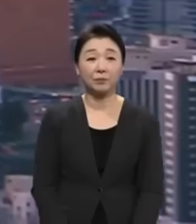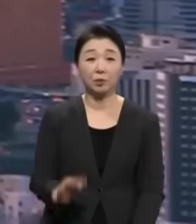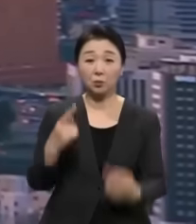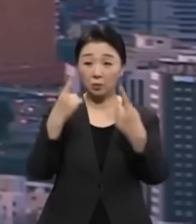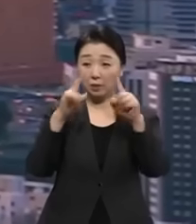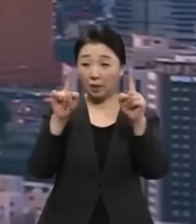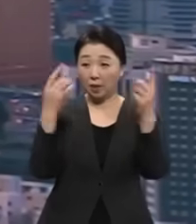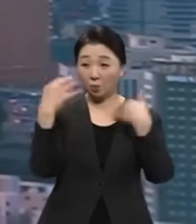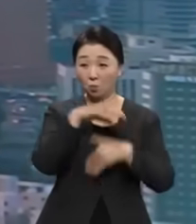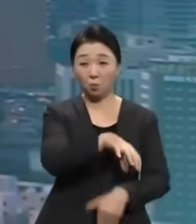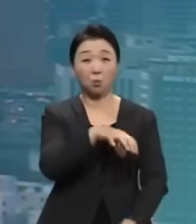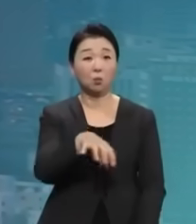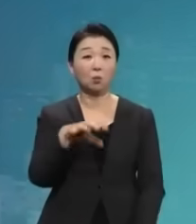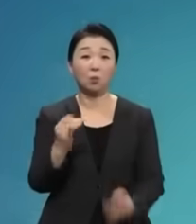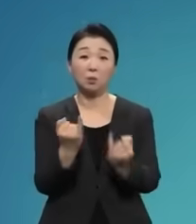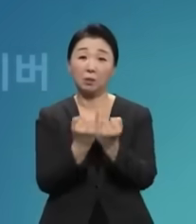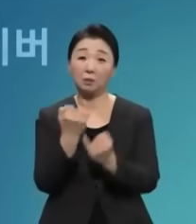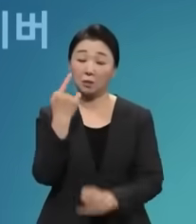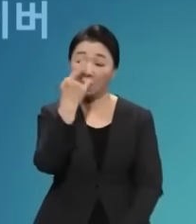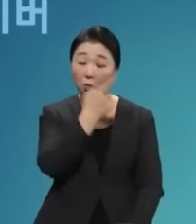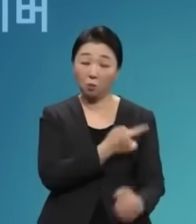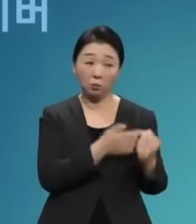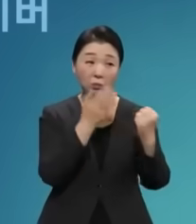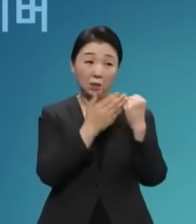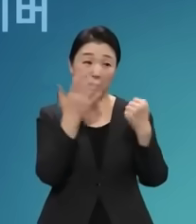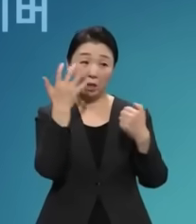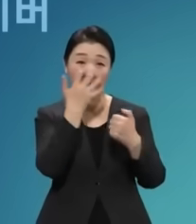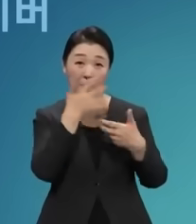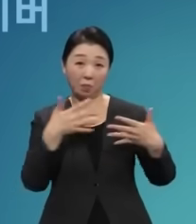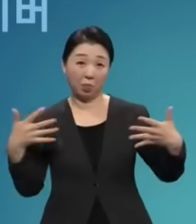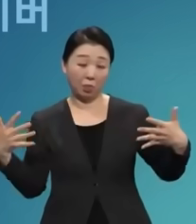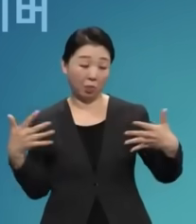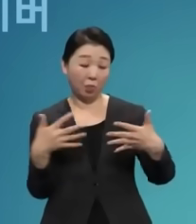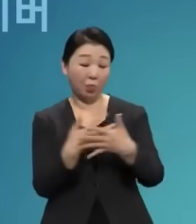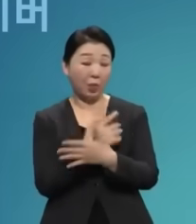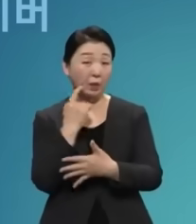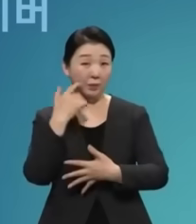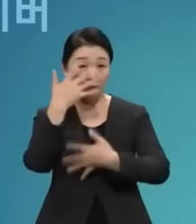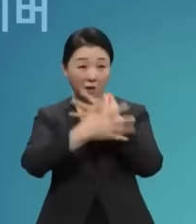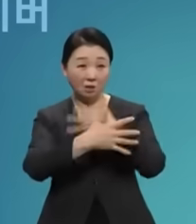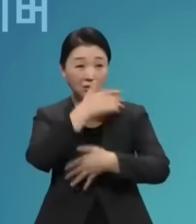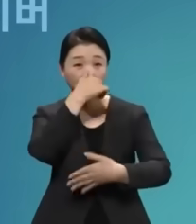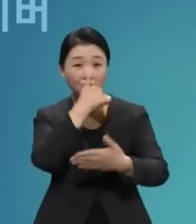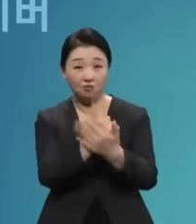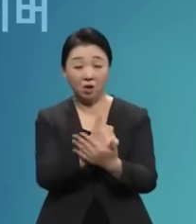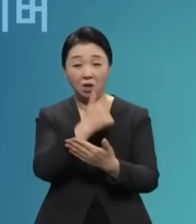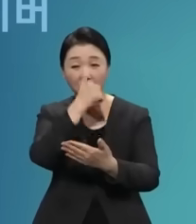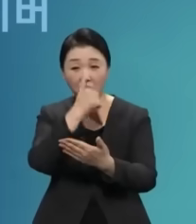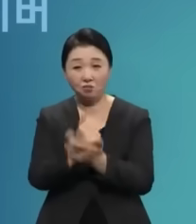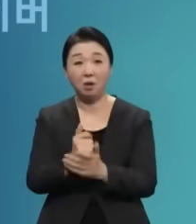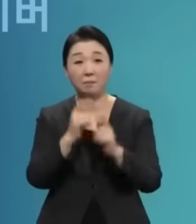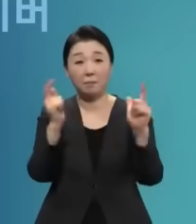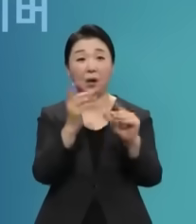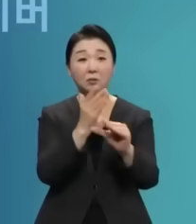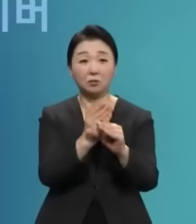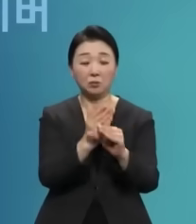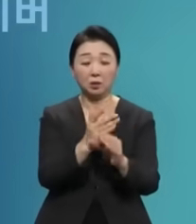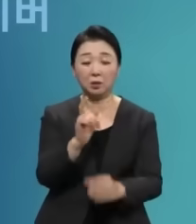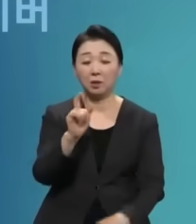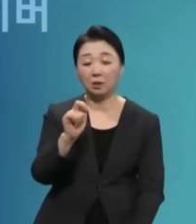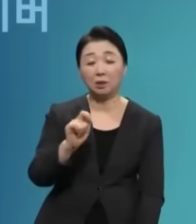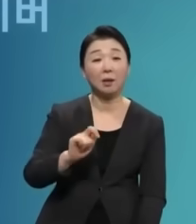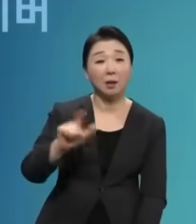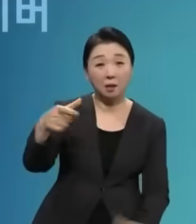최근 대학가에서 여성의 얼굴 사진에 음란물을 합성하는 딥페이크 범죄가 잇따라 드러나고 있습니다. 텔레그램을